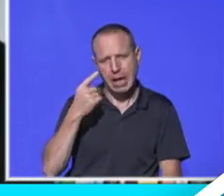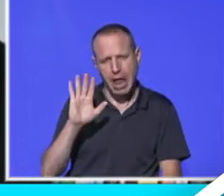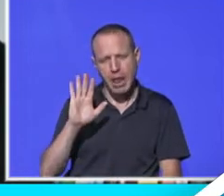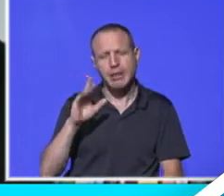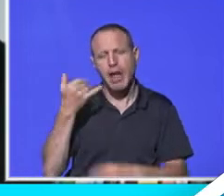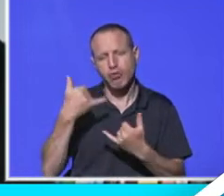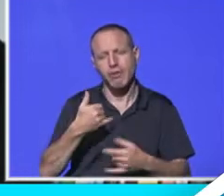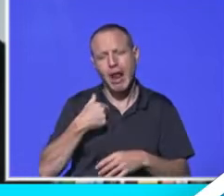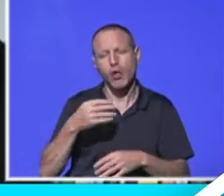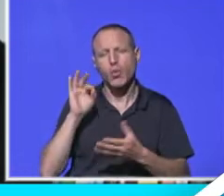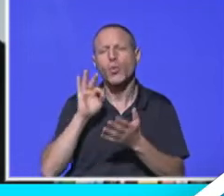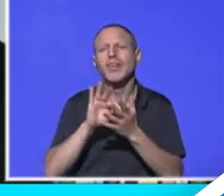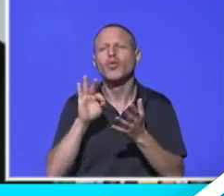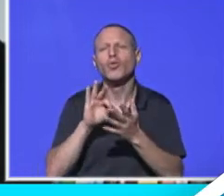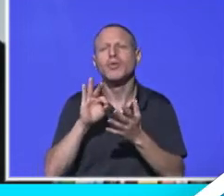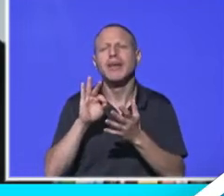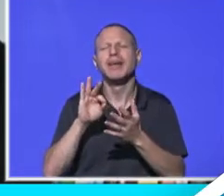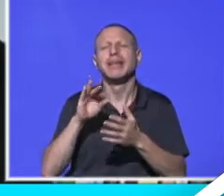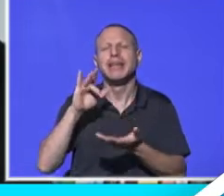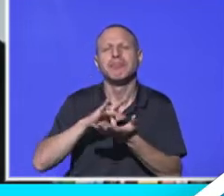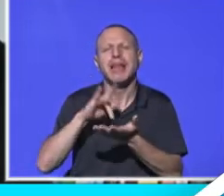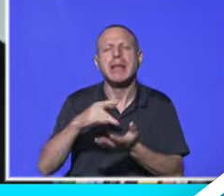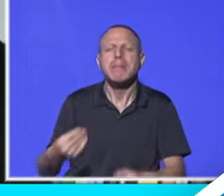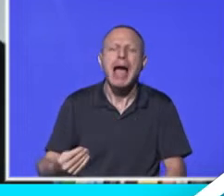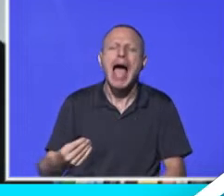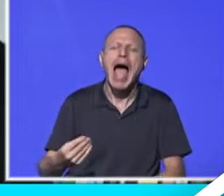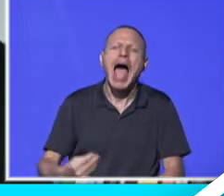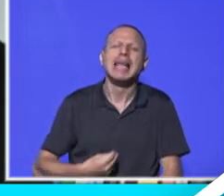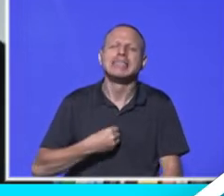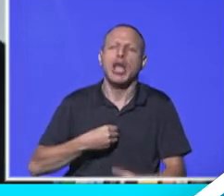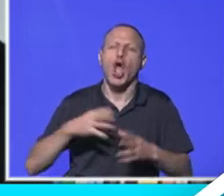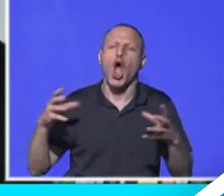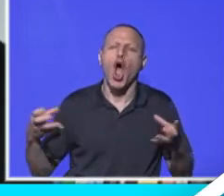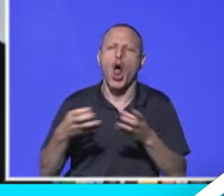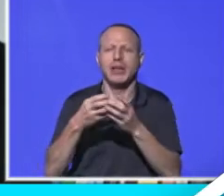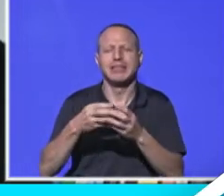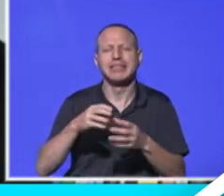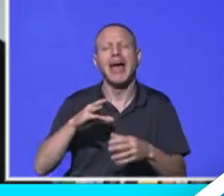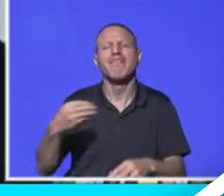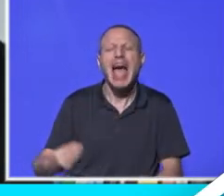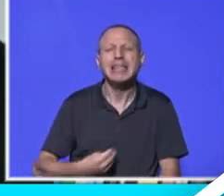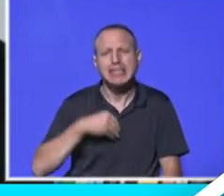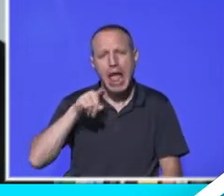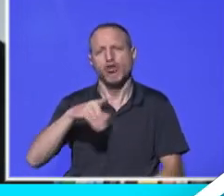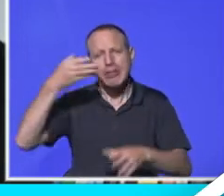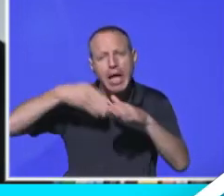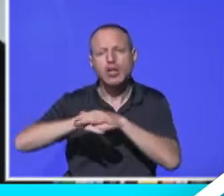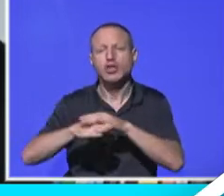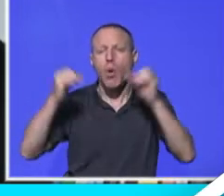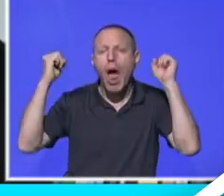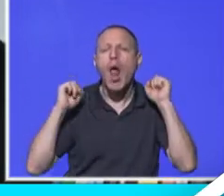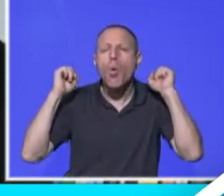האמת, לחסדי הקואליציה, ולחסדי אלו שנכנסו מתחת לאלונקה, שזה נראה שגם הם לא